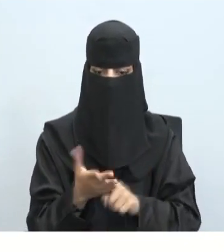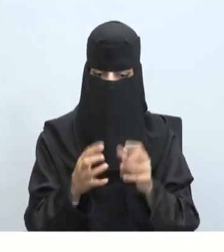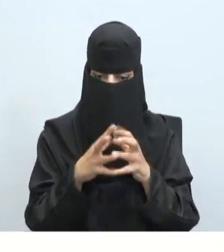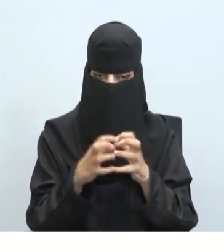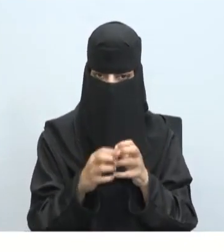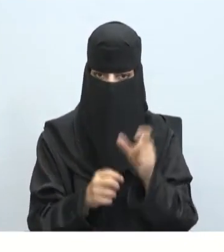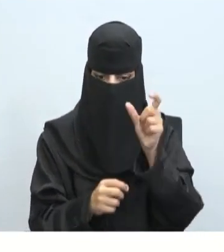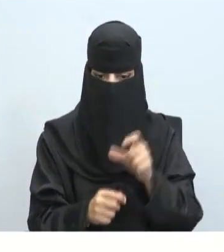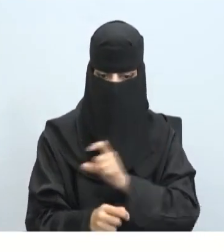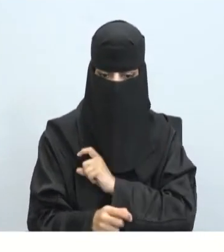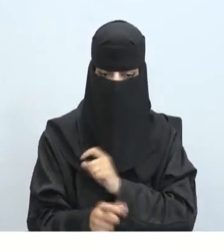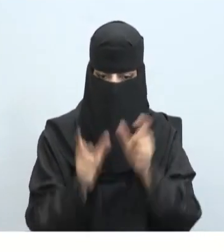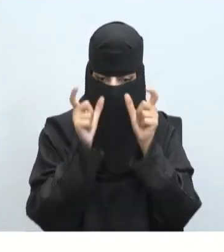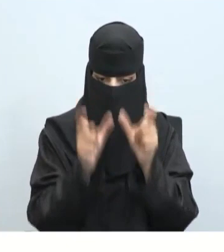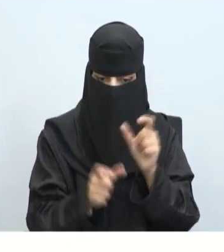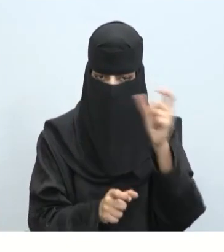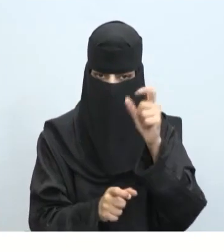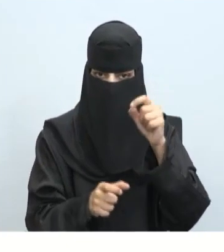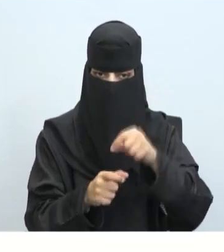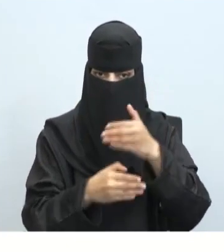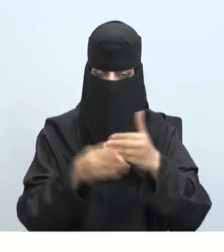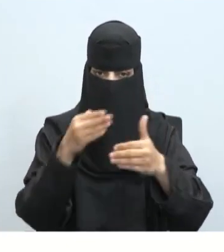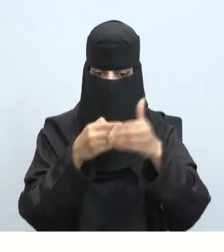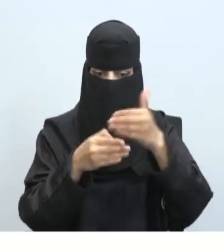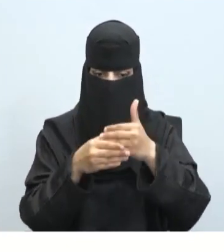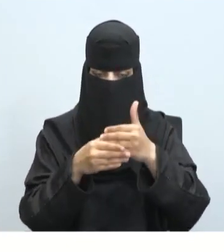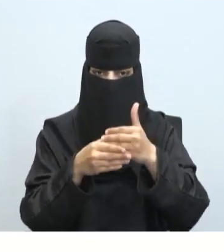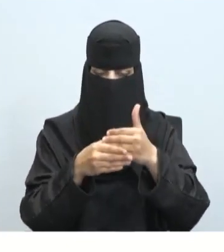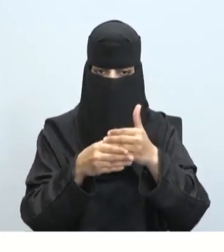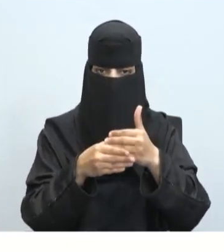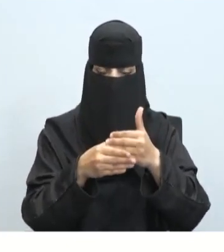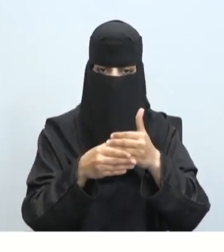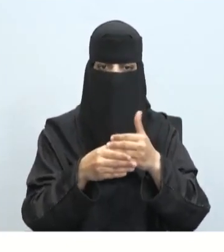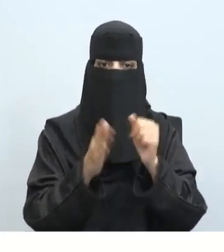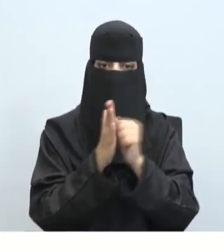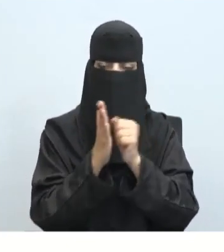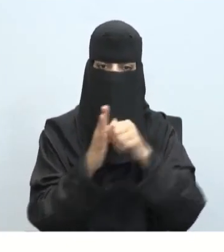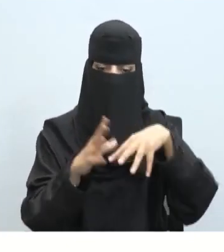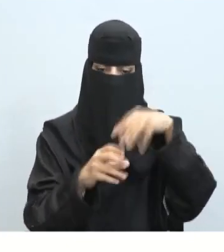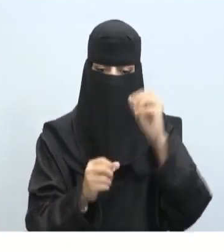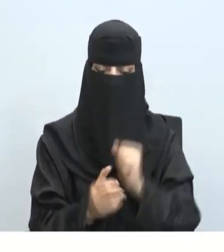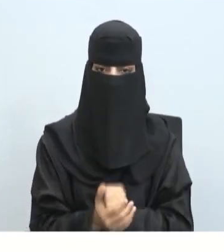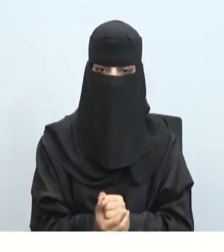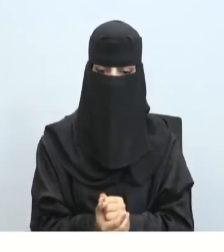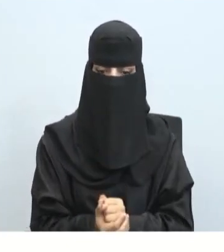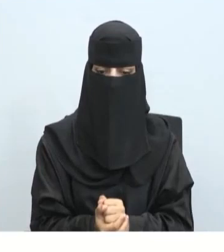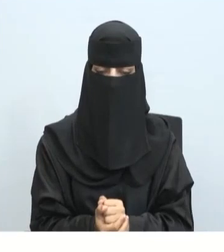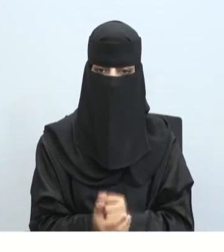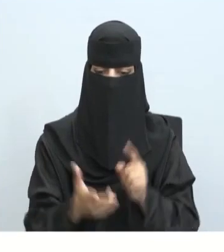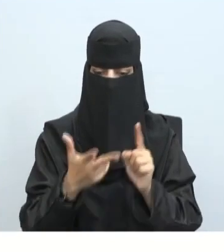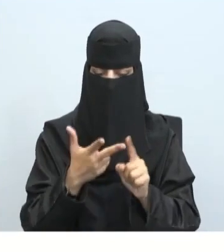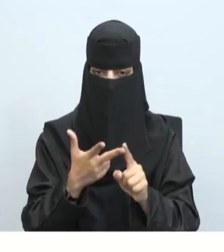يبين الطالب عنايه المسلمين ببناء القصور